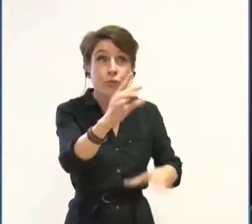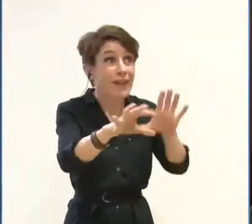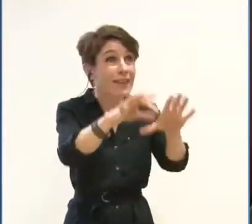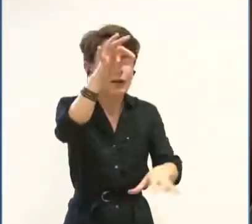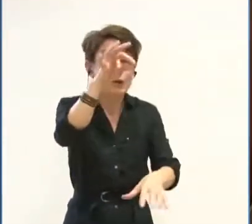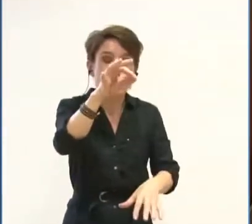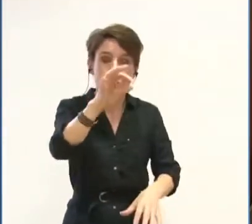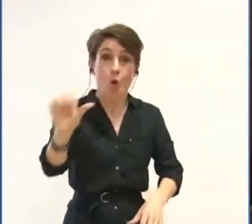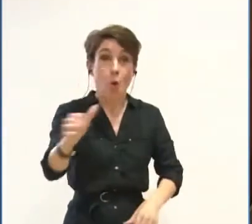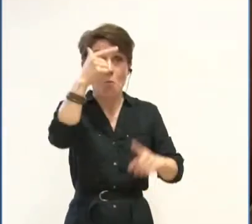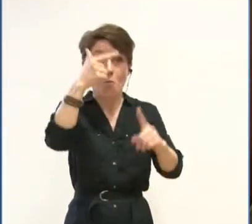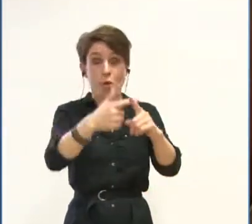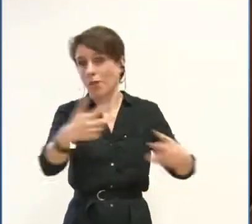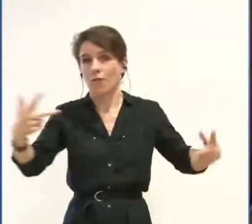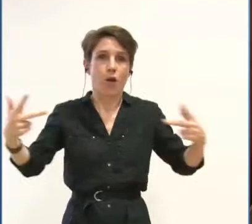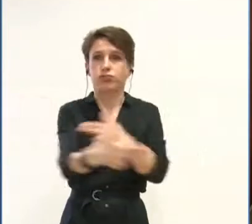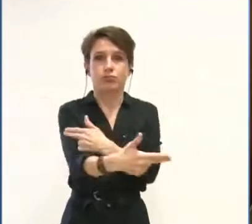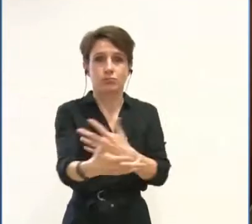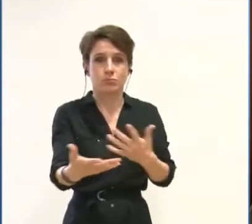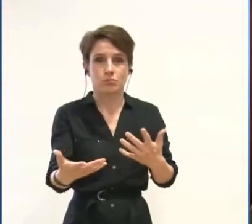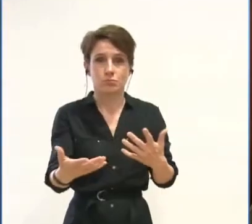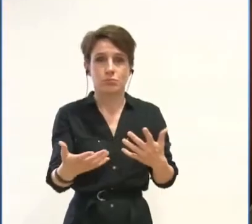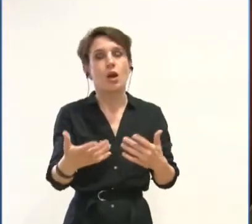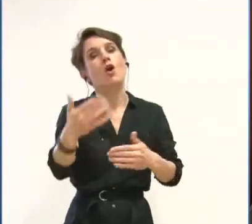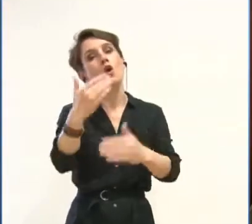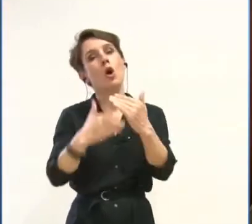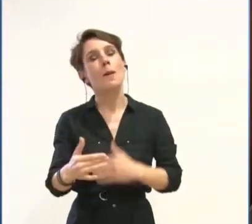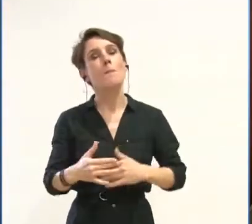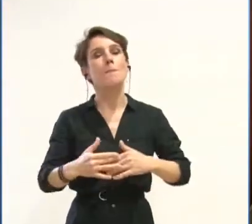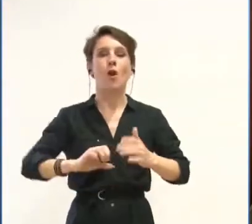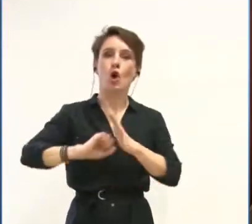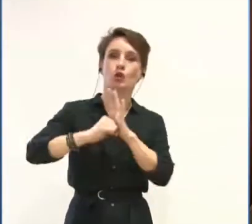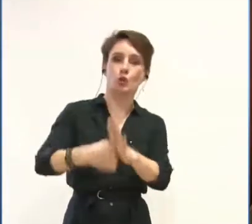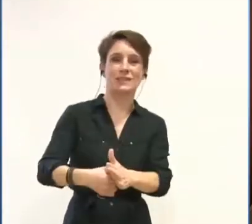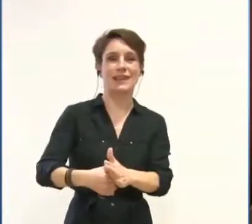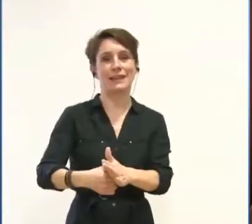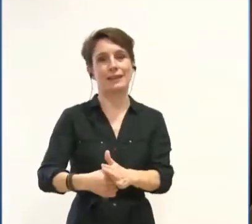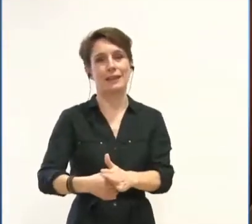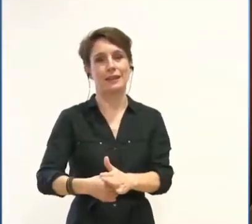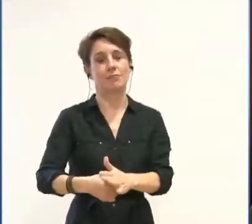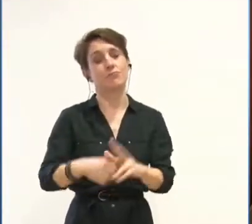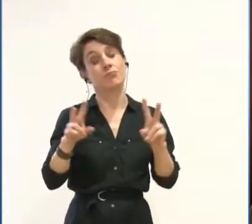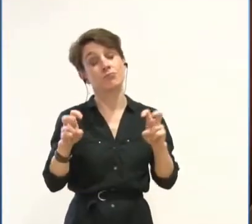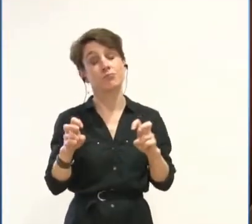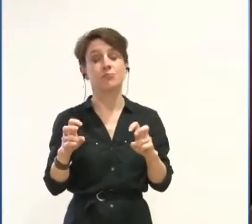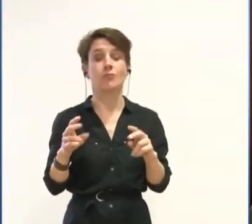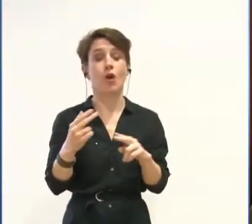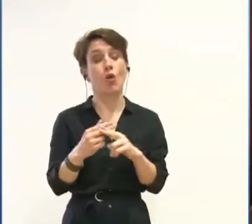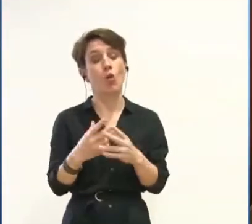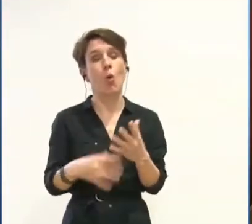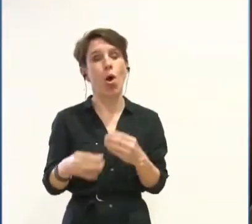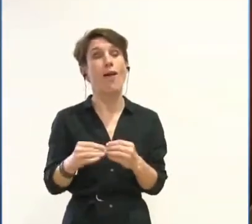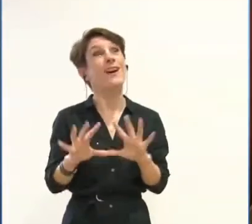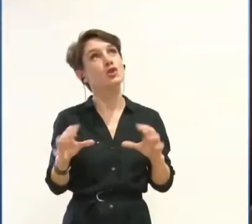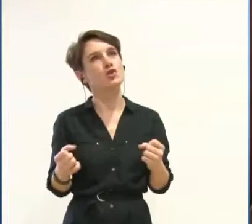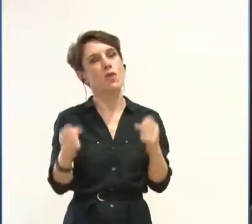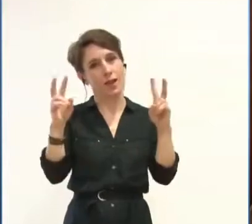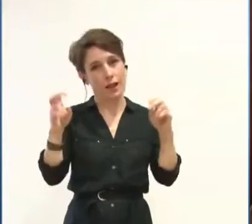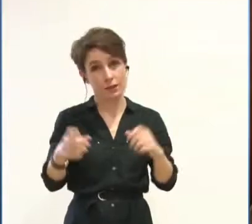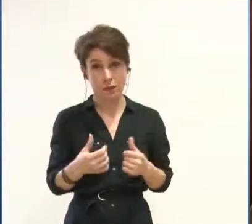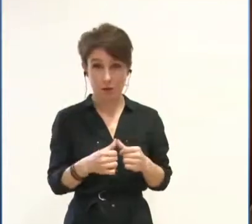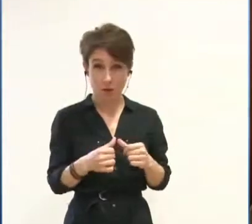en ce domaine, rupture justifiée dans votre plan d'austérité, mal nommé plan de sauvegarde, par la priorité donnée aux